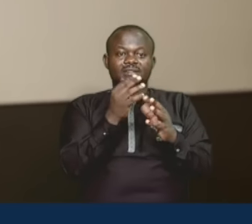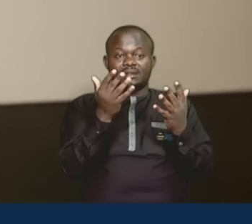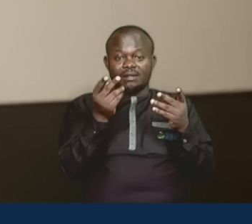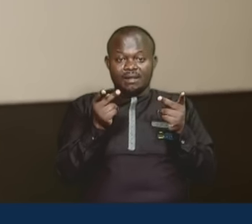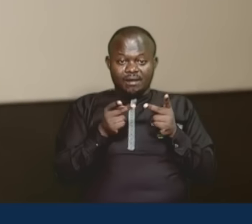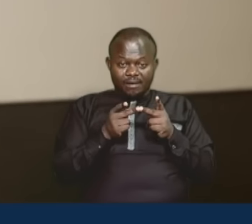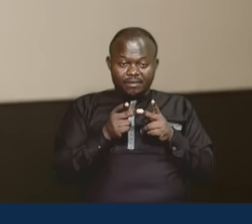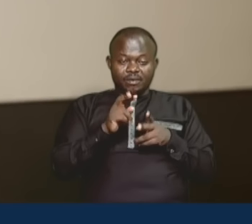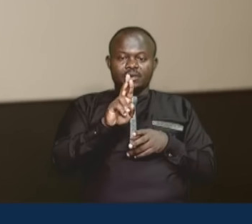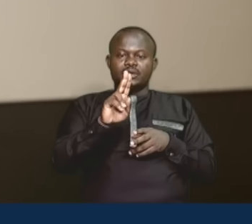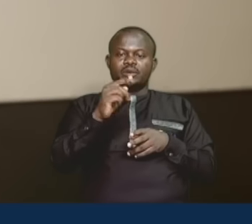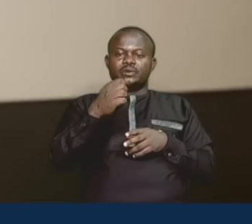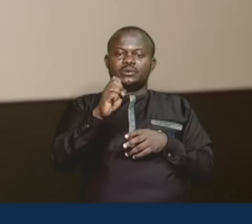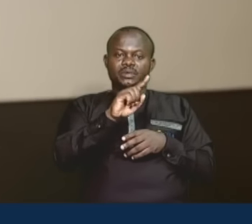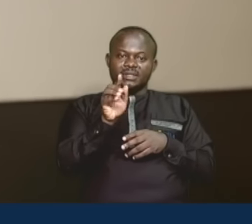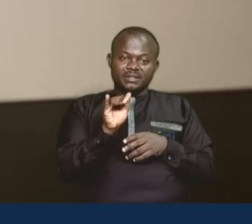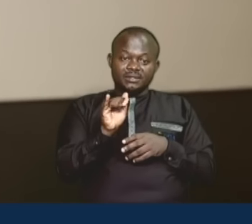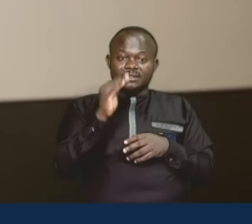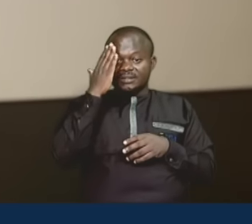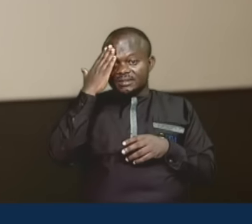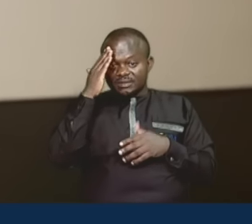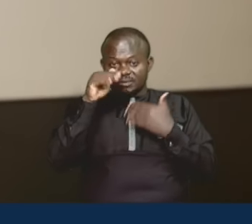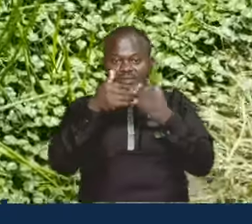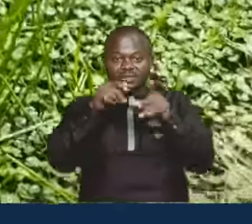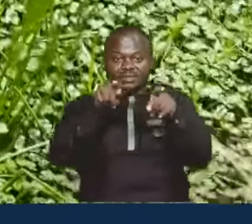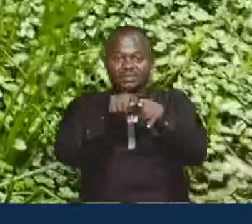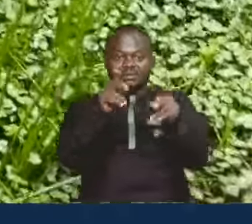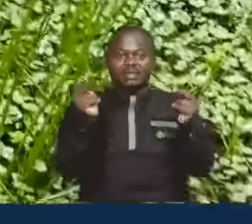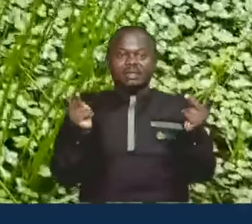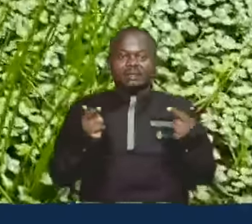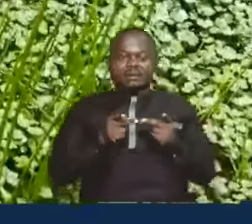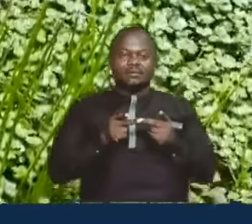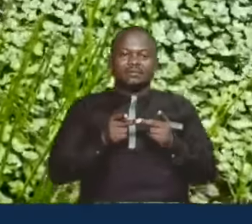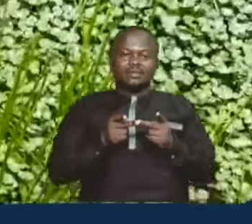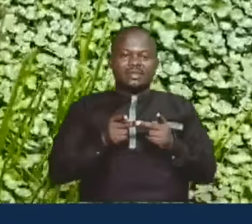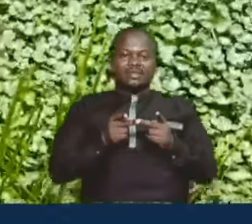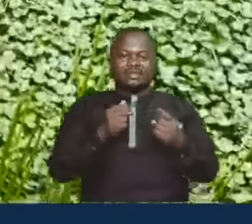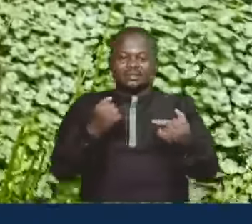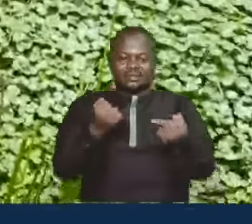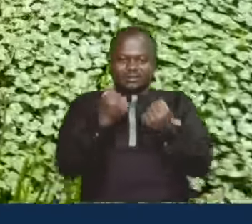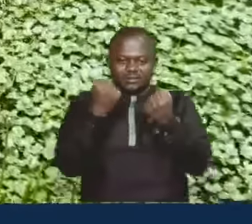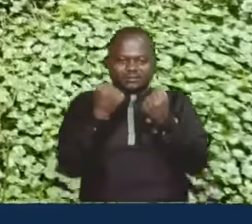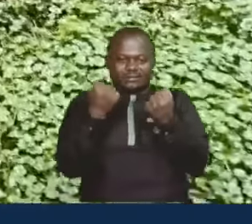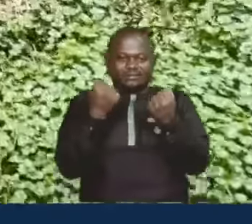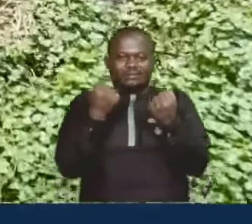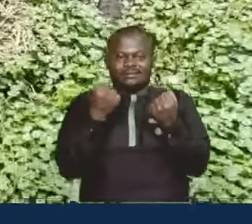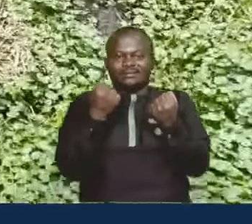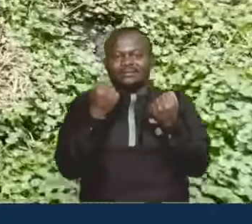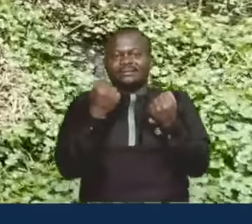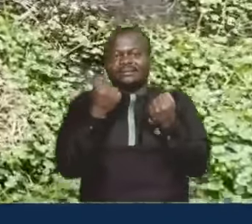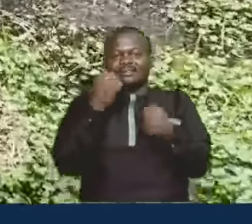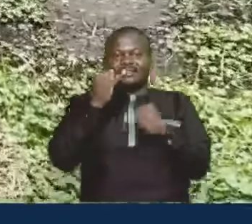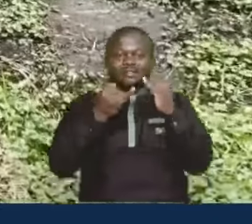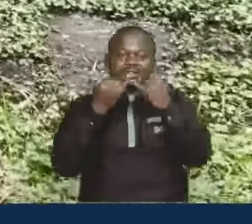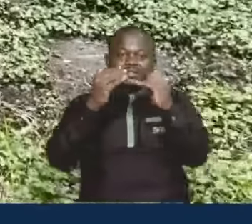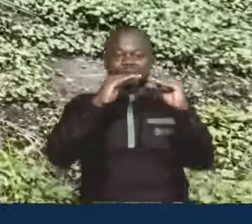igishanga cya Rugezi kizwi nk'igishanga gikomye ku rwego